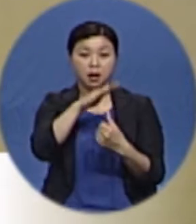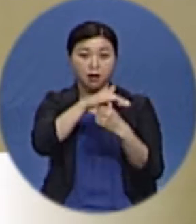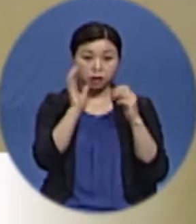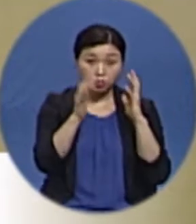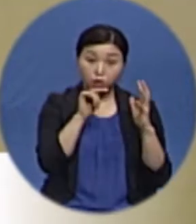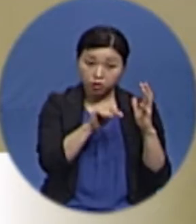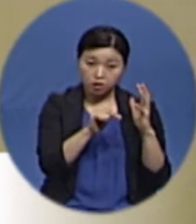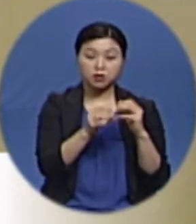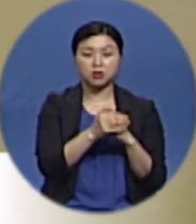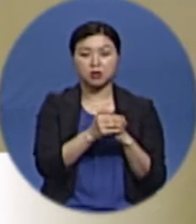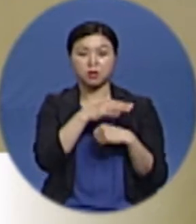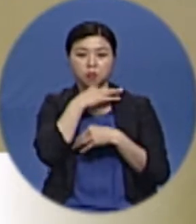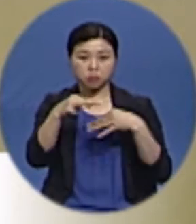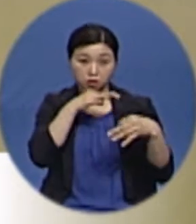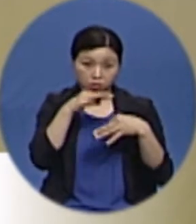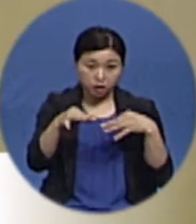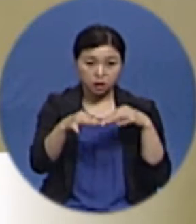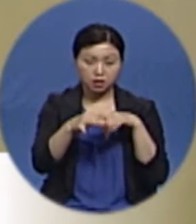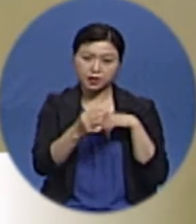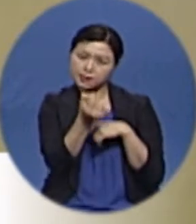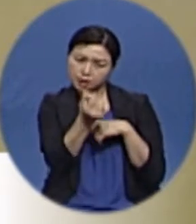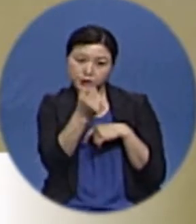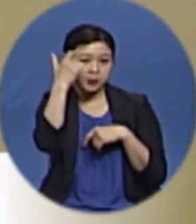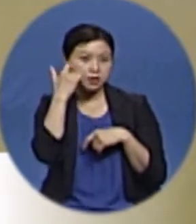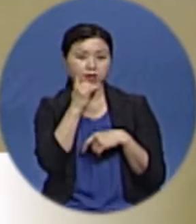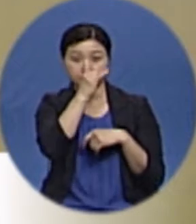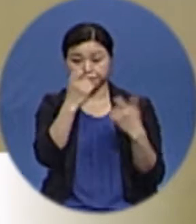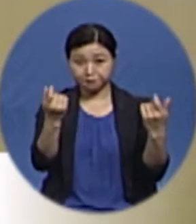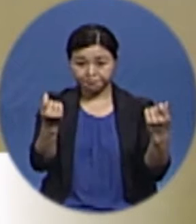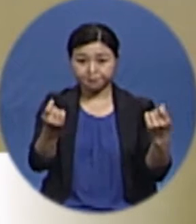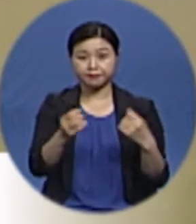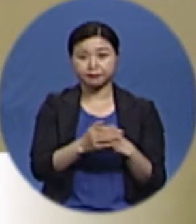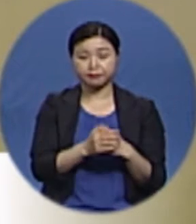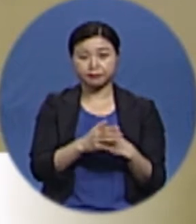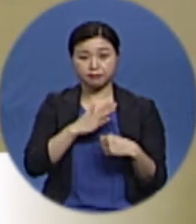아동들의 목소리가 아직도 작다고 느껴지기 때문에